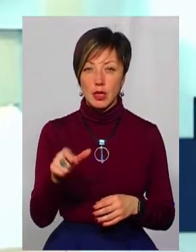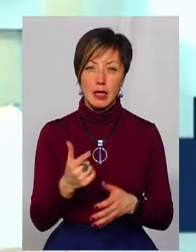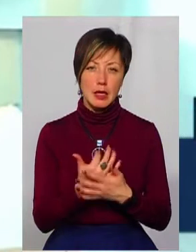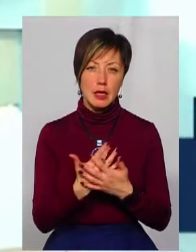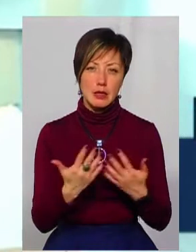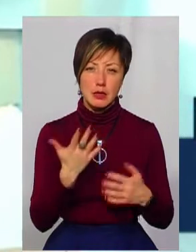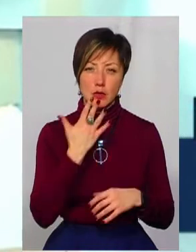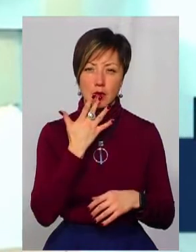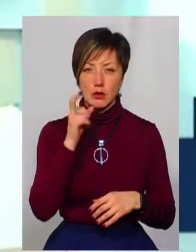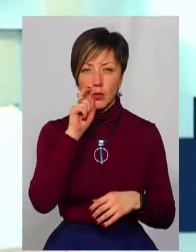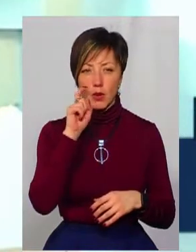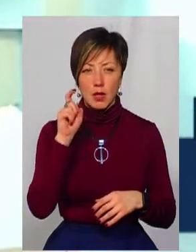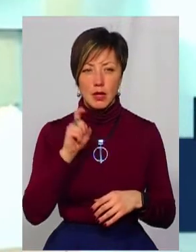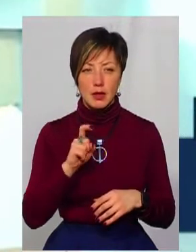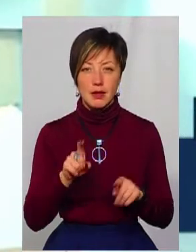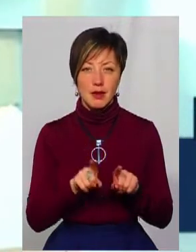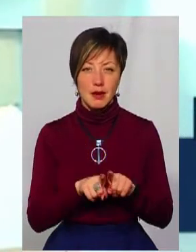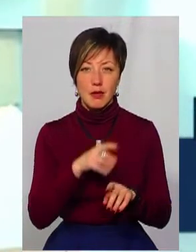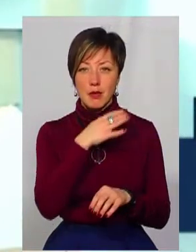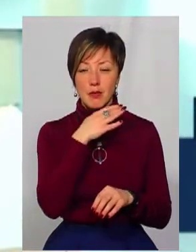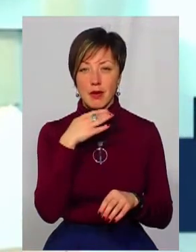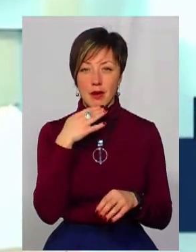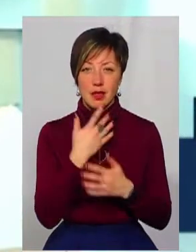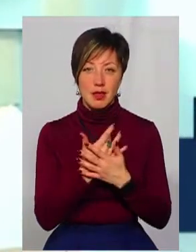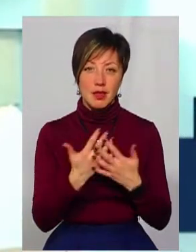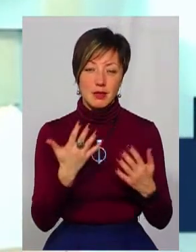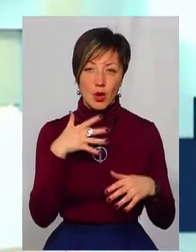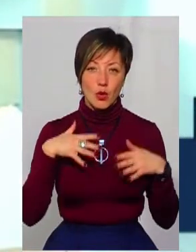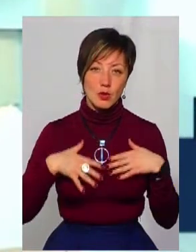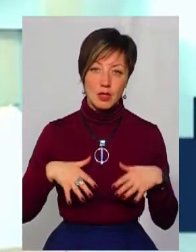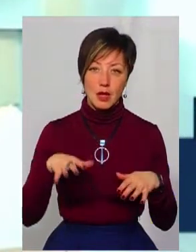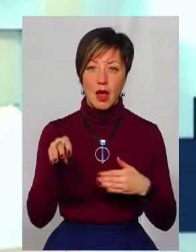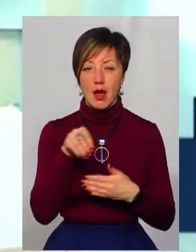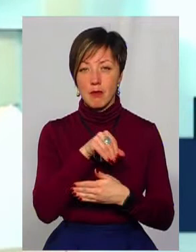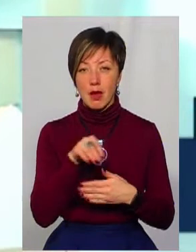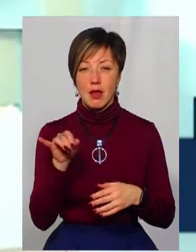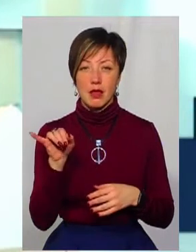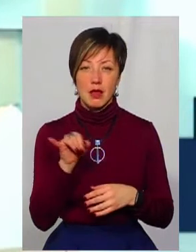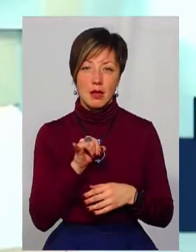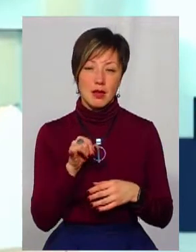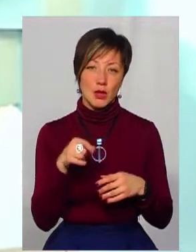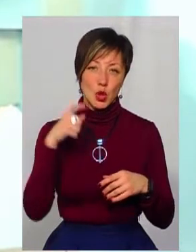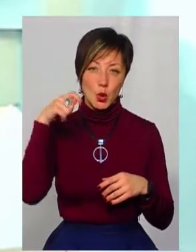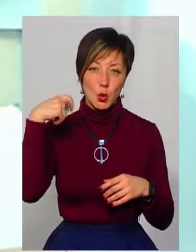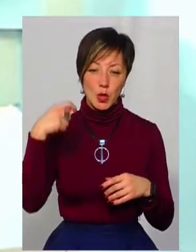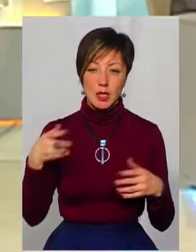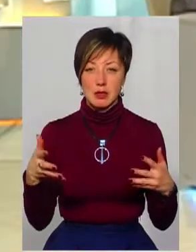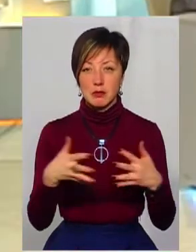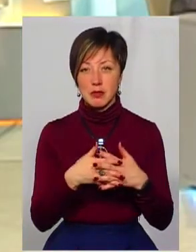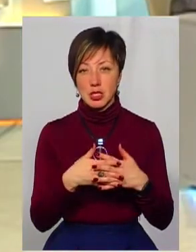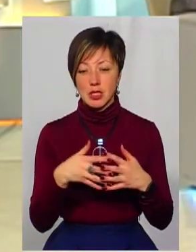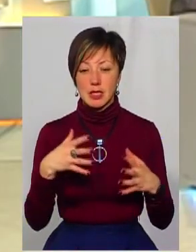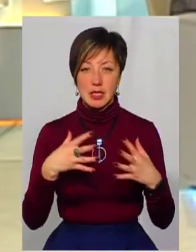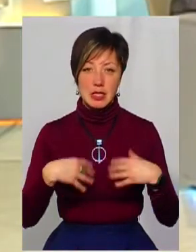національностей. Україна така багатонаціональна країна. У нас є і грузини, і армяни, і турки. Тобто є і для них канали.